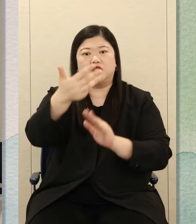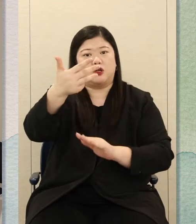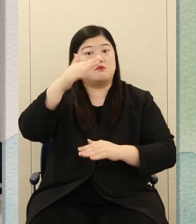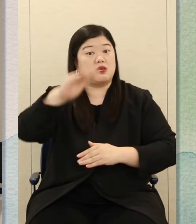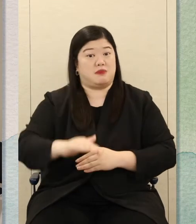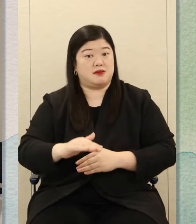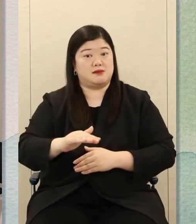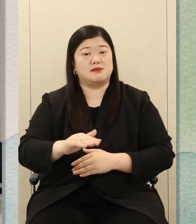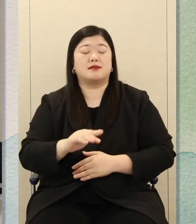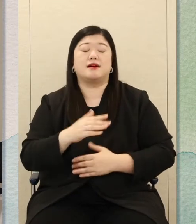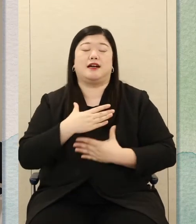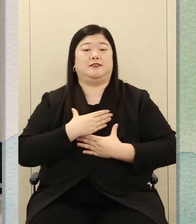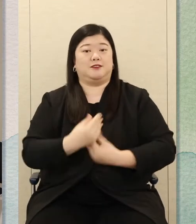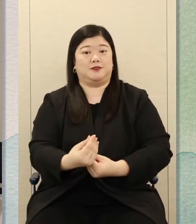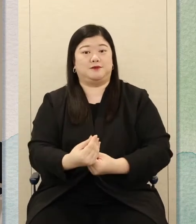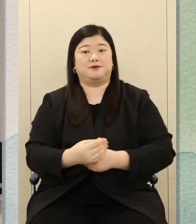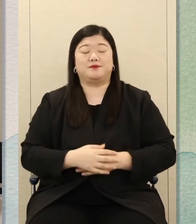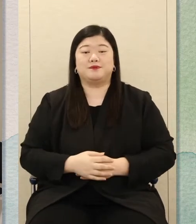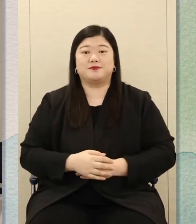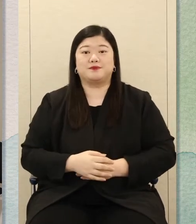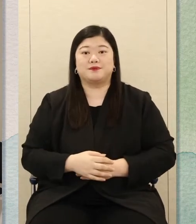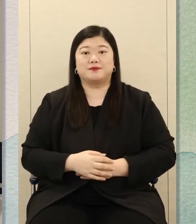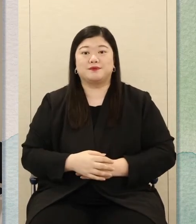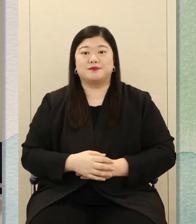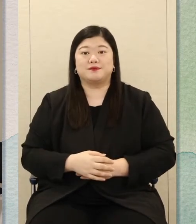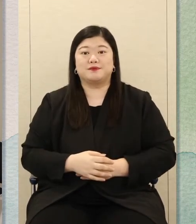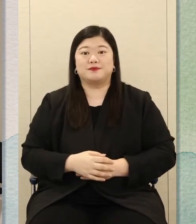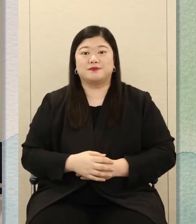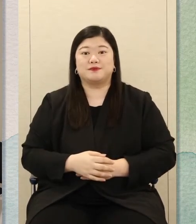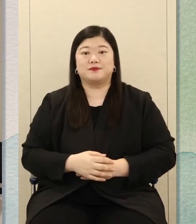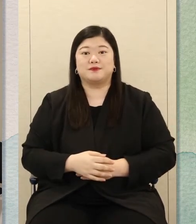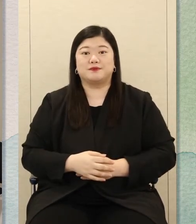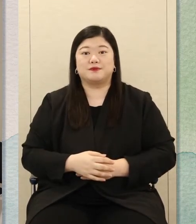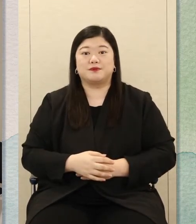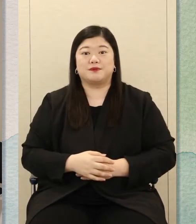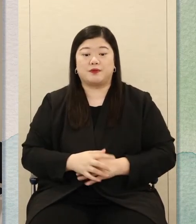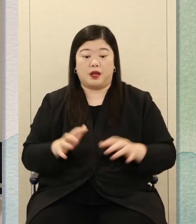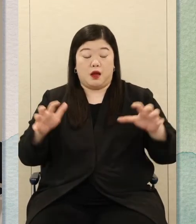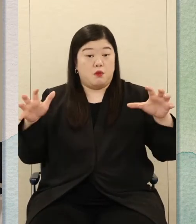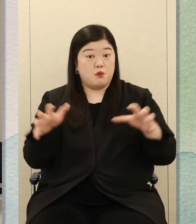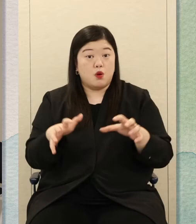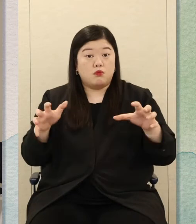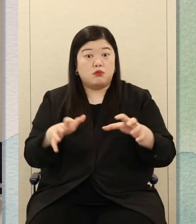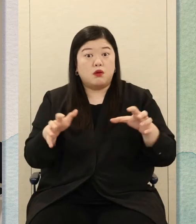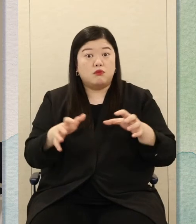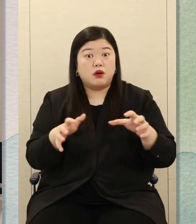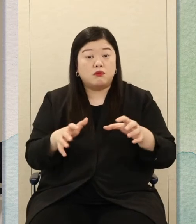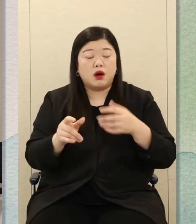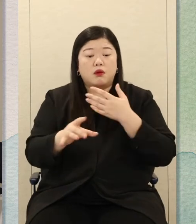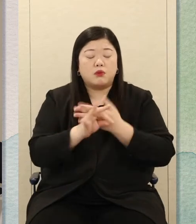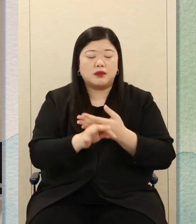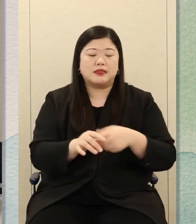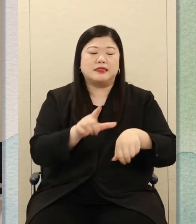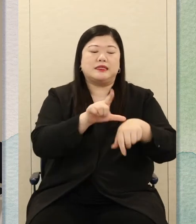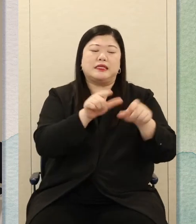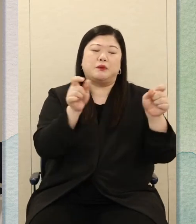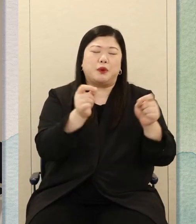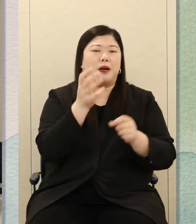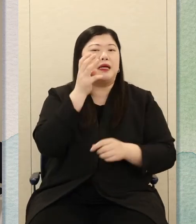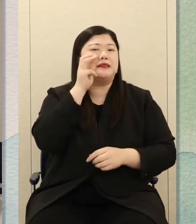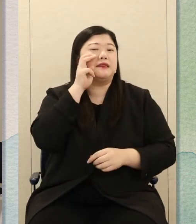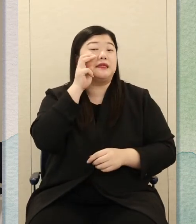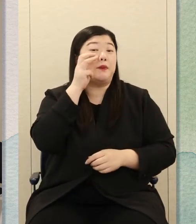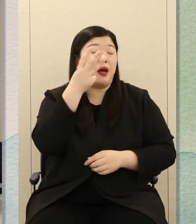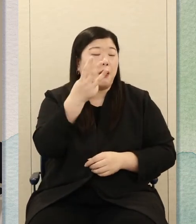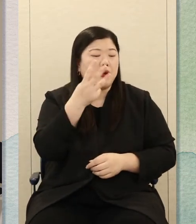정도 내외가 최적화된 모임이고요. 모임 기간은 아까도 말씀드렸지만 단기 모임 일단 석 달 동안